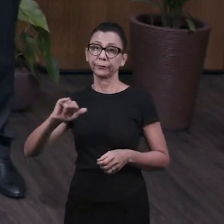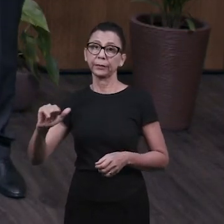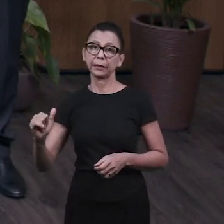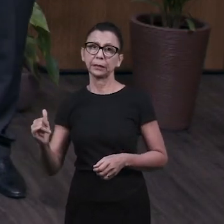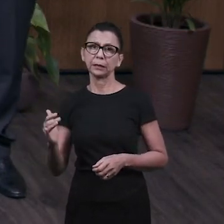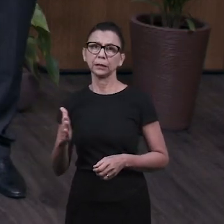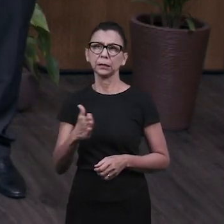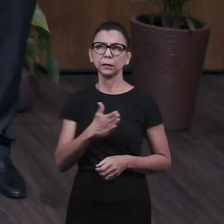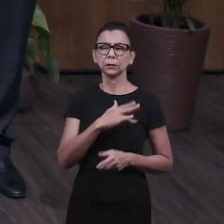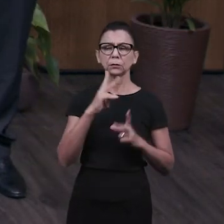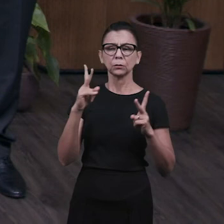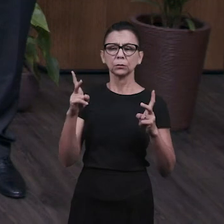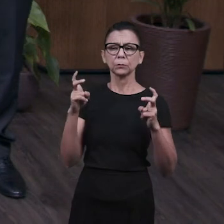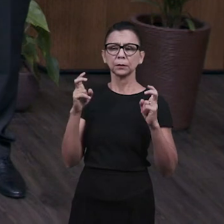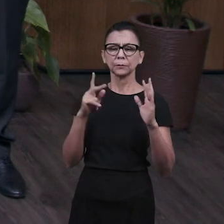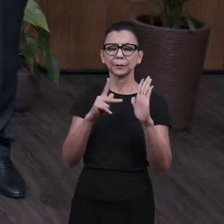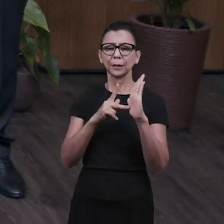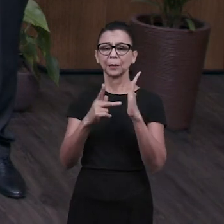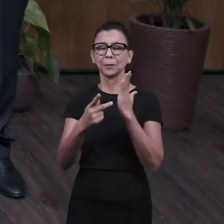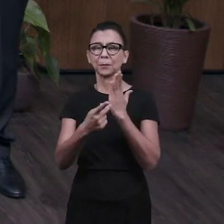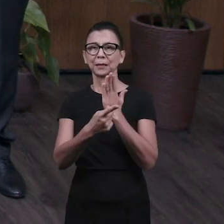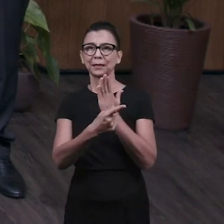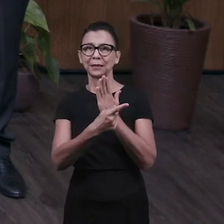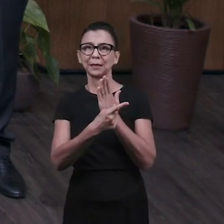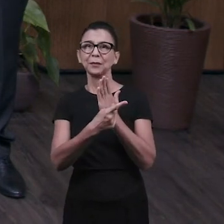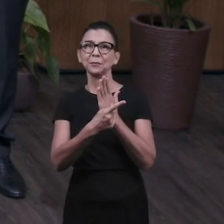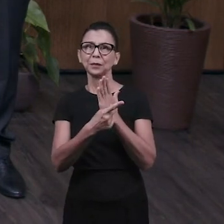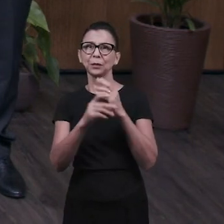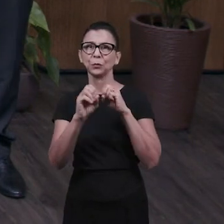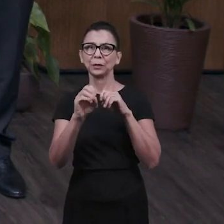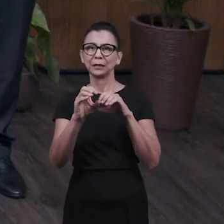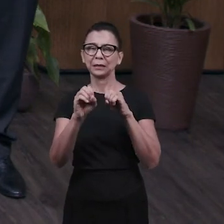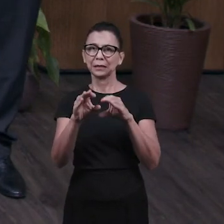tourne autour des lampes